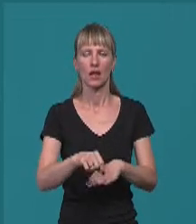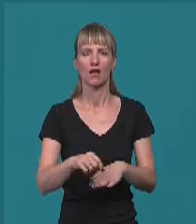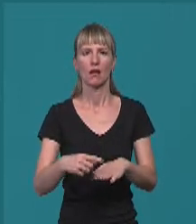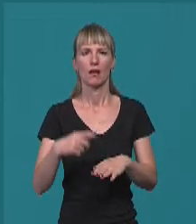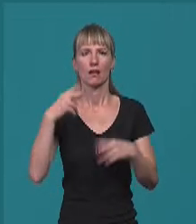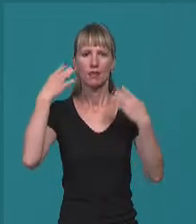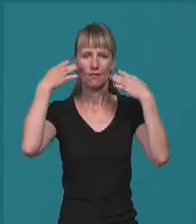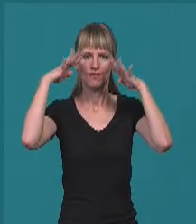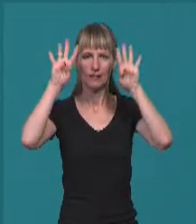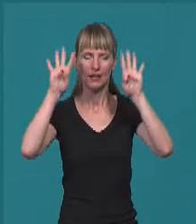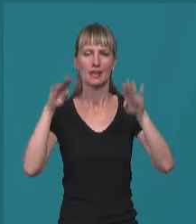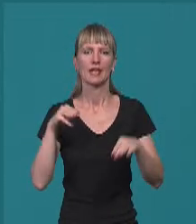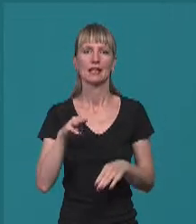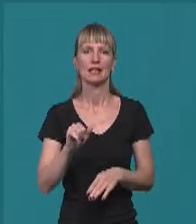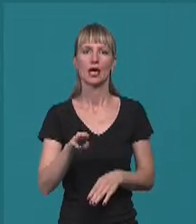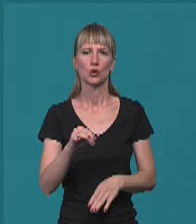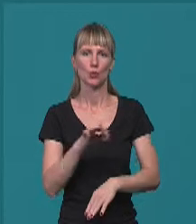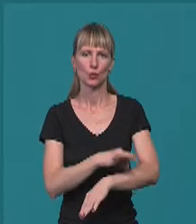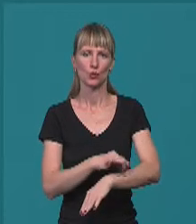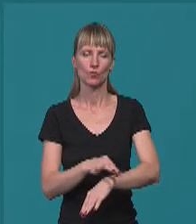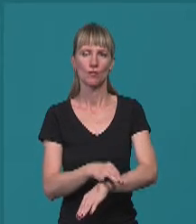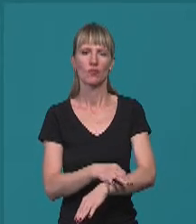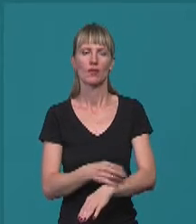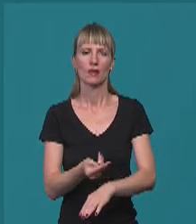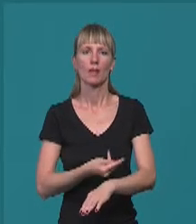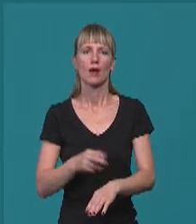нарощування вій, тату-майстер,